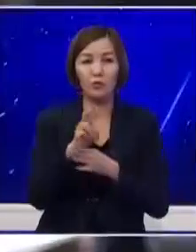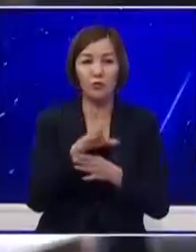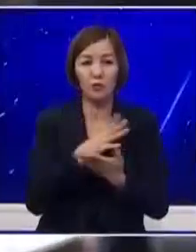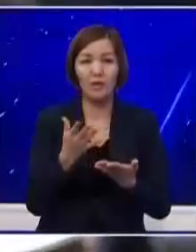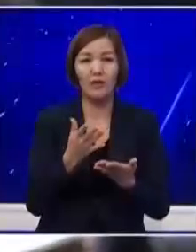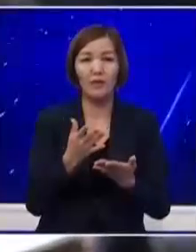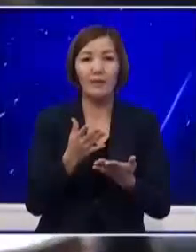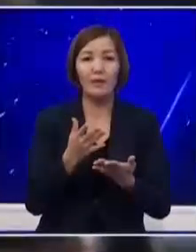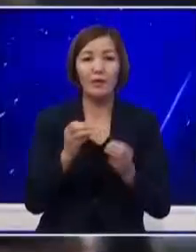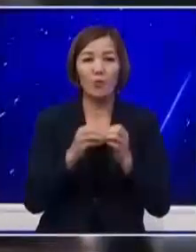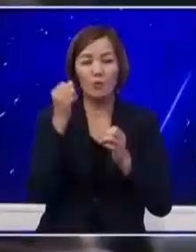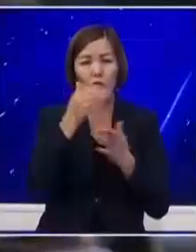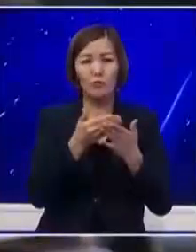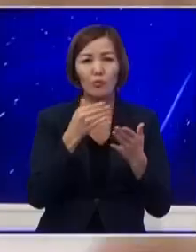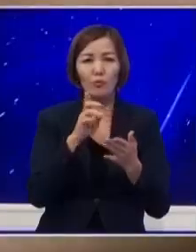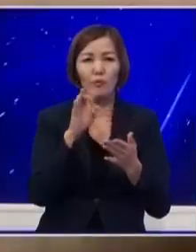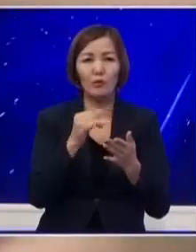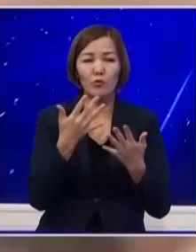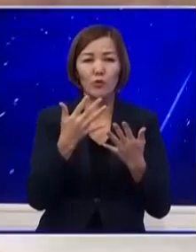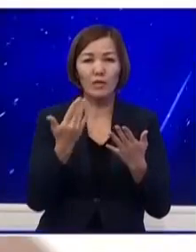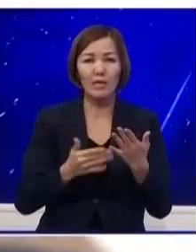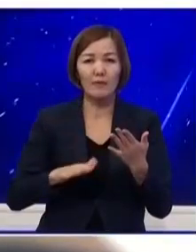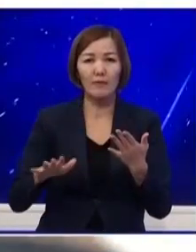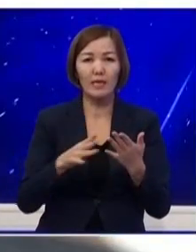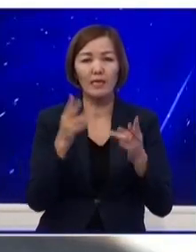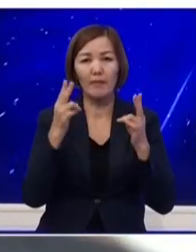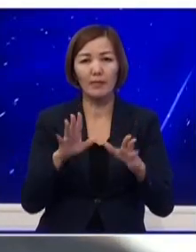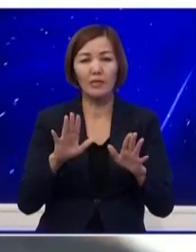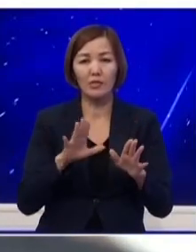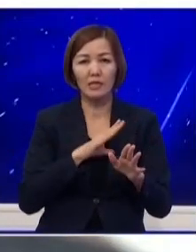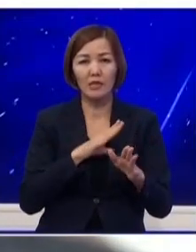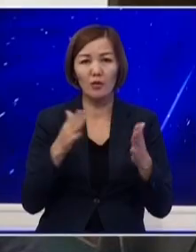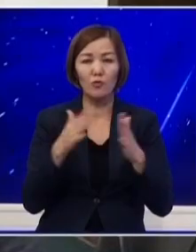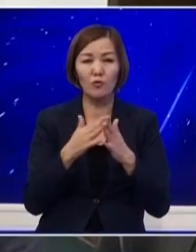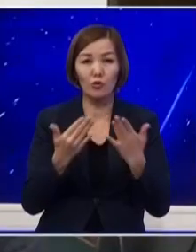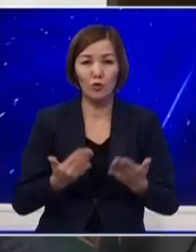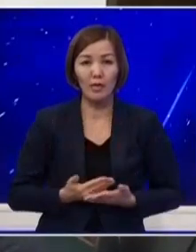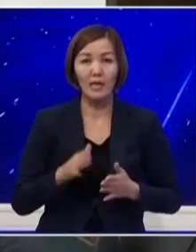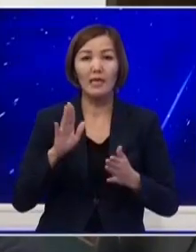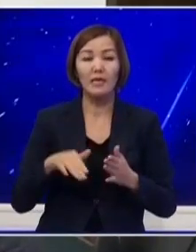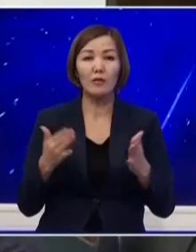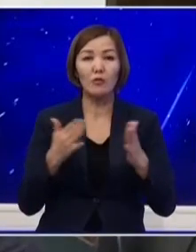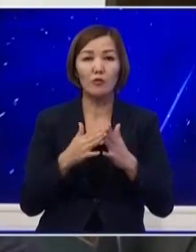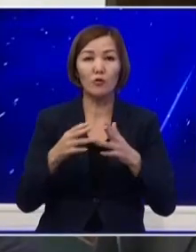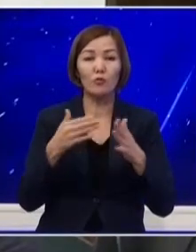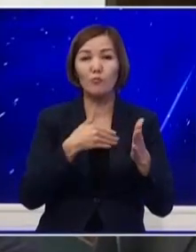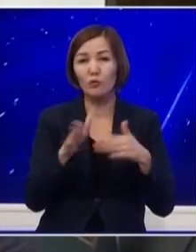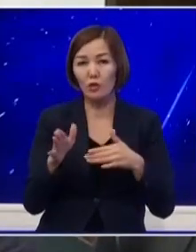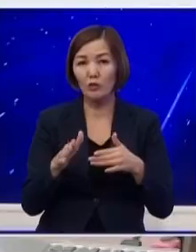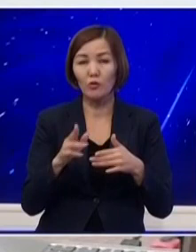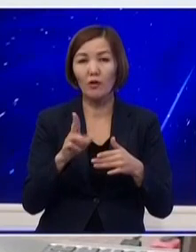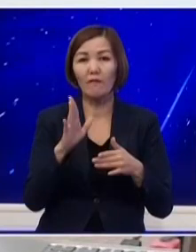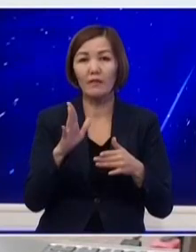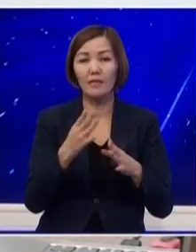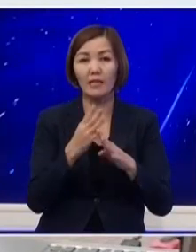жүгінді. Ол осыдан 10 жыл бұрын Бескөл елді мекенінде апаттық жағдайдағы үйде тұрған. Кейіннен үйі бұзылған соң